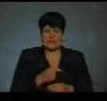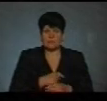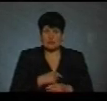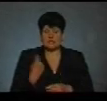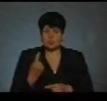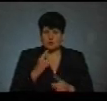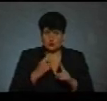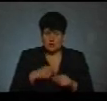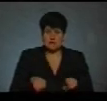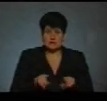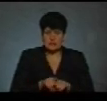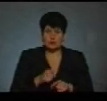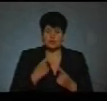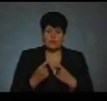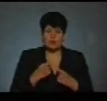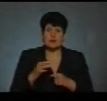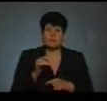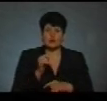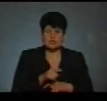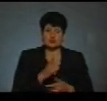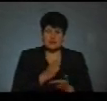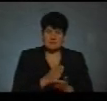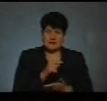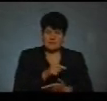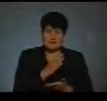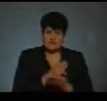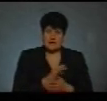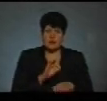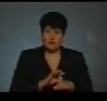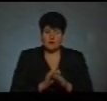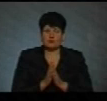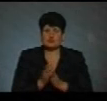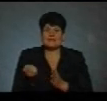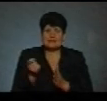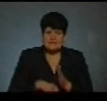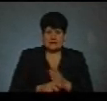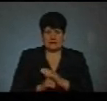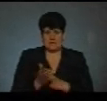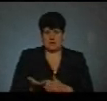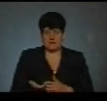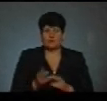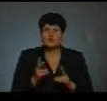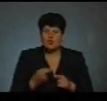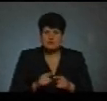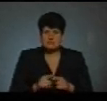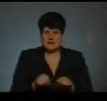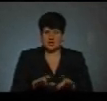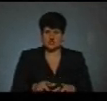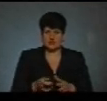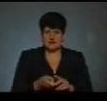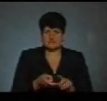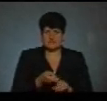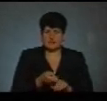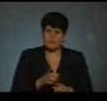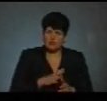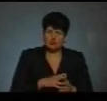ради деякі також говорили про те, що там є хворі і закликали закрити лавру. Тобто від кого це рішення могло б залежати? Чи були такі